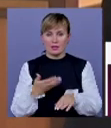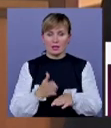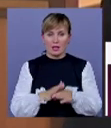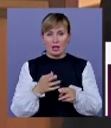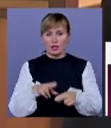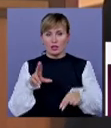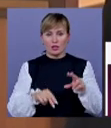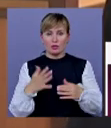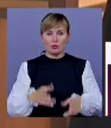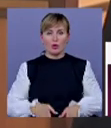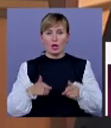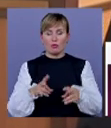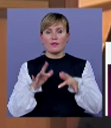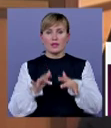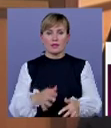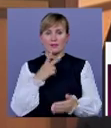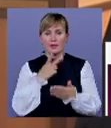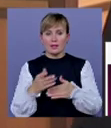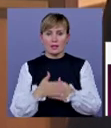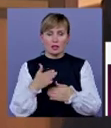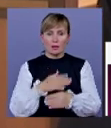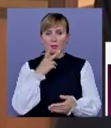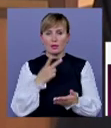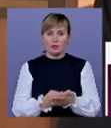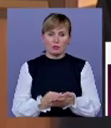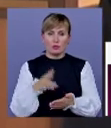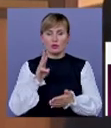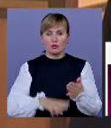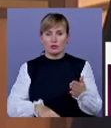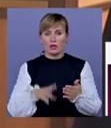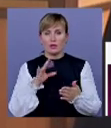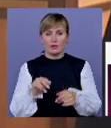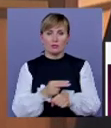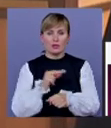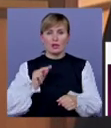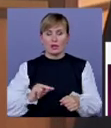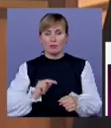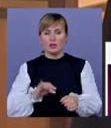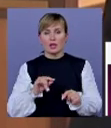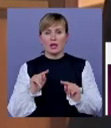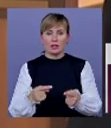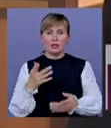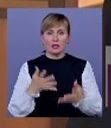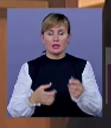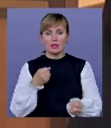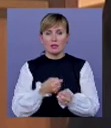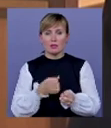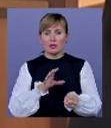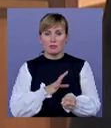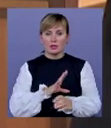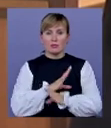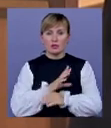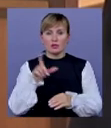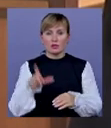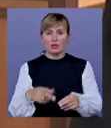это считается уже уголовным делом. В виде наказаний предусмотрены штрафы, исправительные работы и арест. Если ДТП повлекло за собой смерть